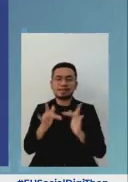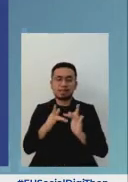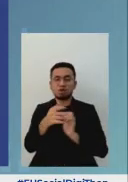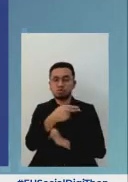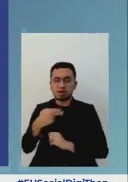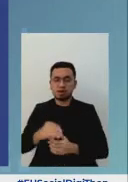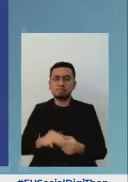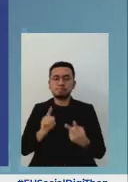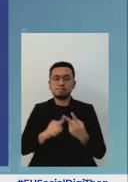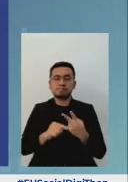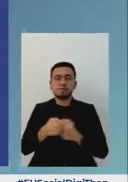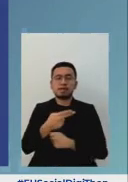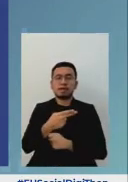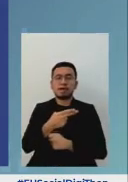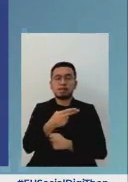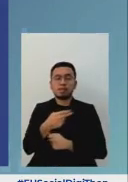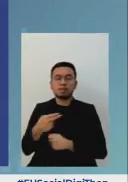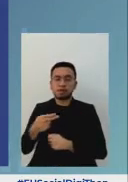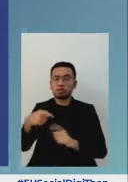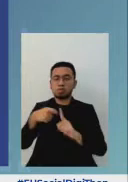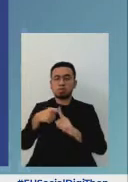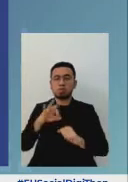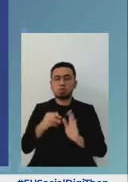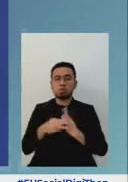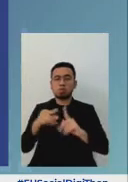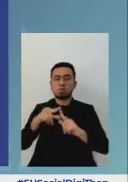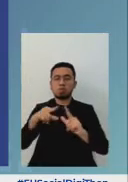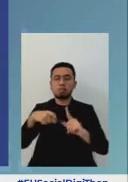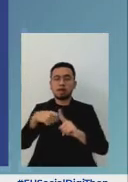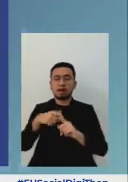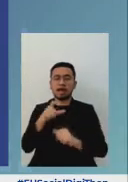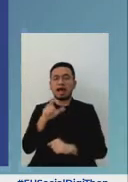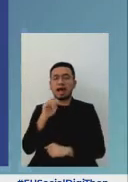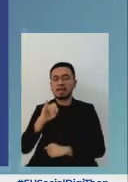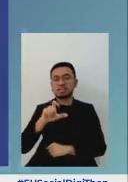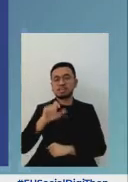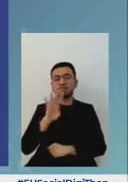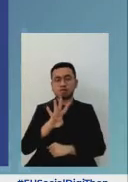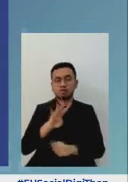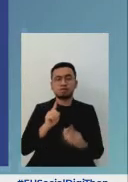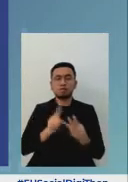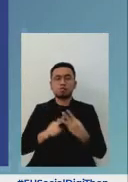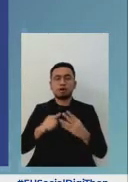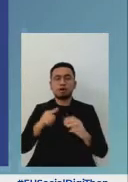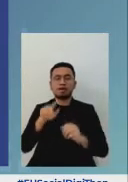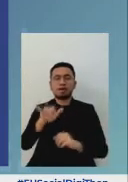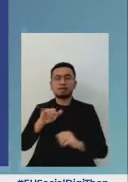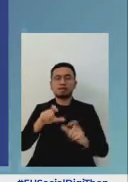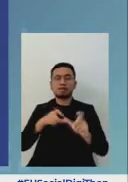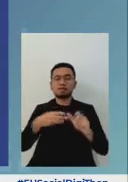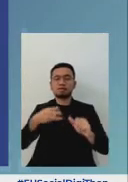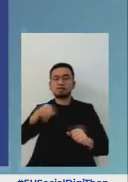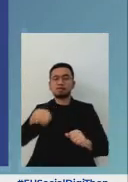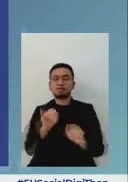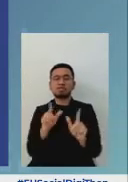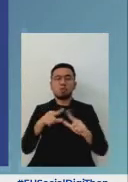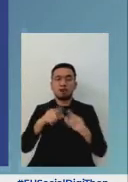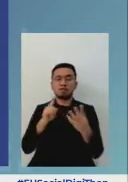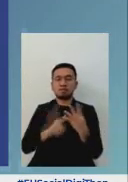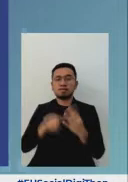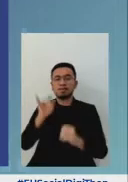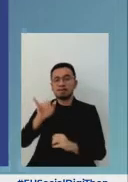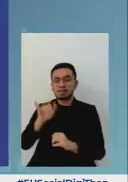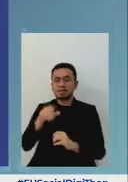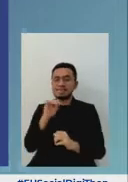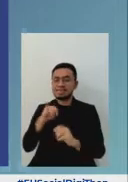Cyber Crime Combat Center IC4, Yayasan Sejiwa, dan juga Ikatan Psikolog Klinis Indonesia. Terima kasih